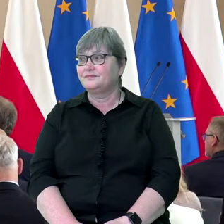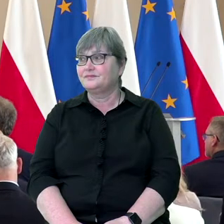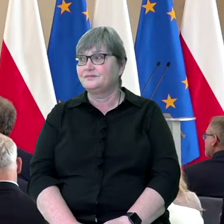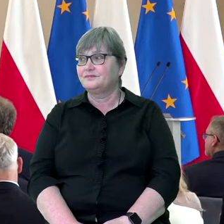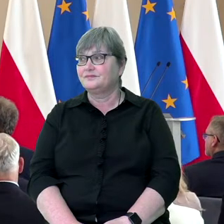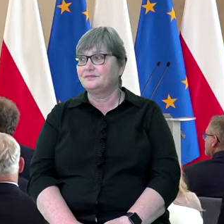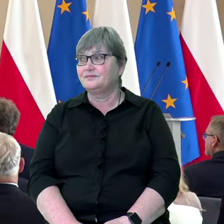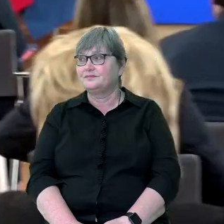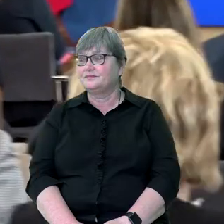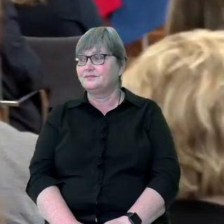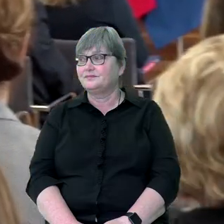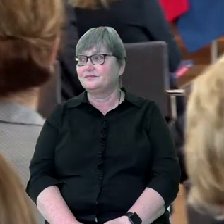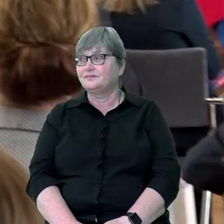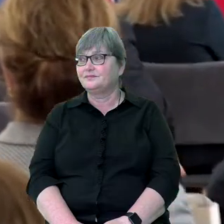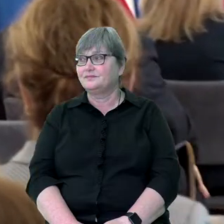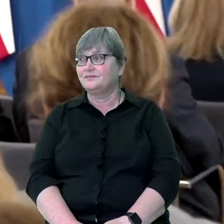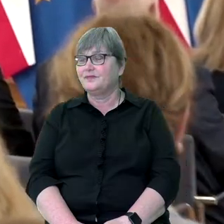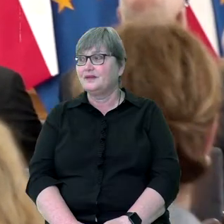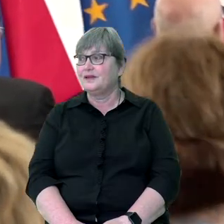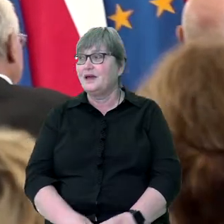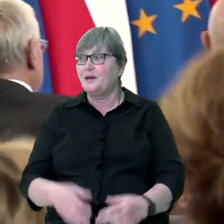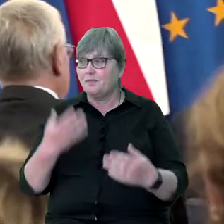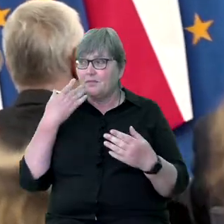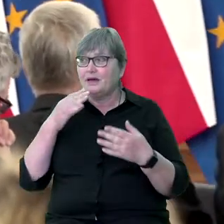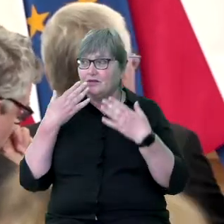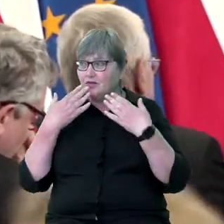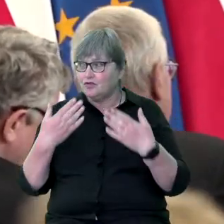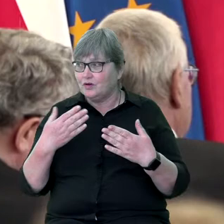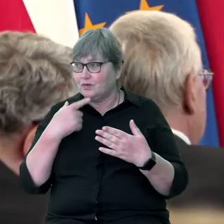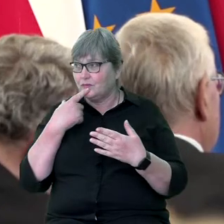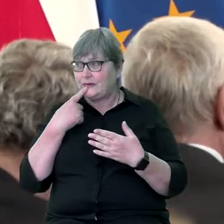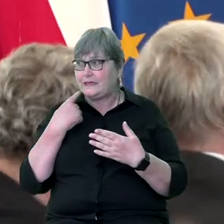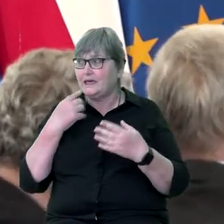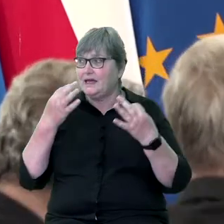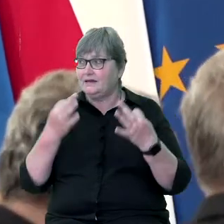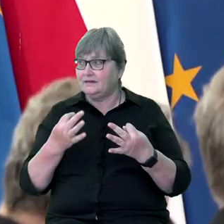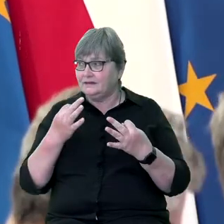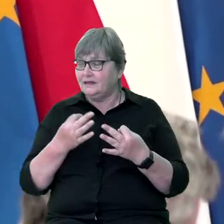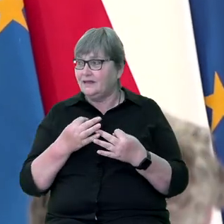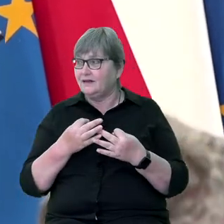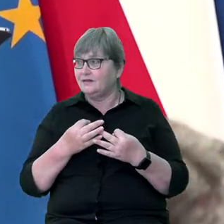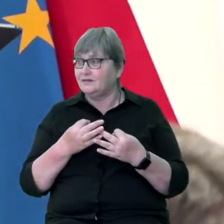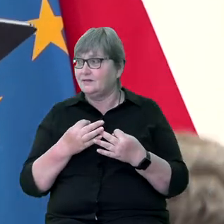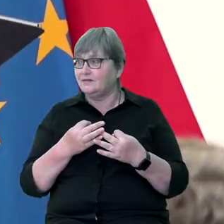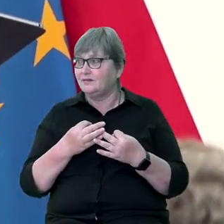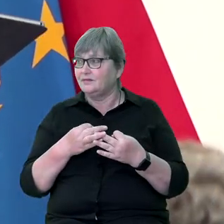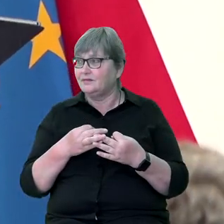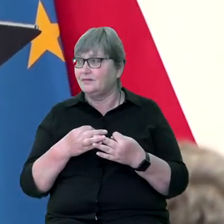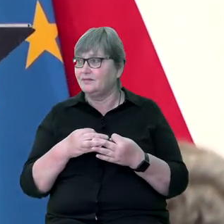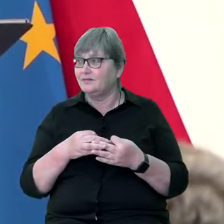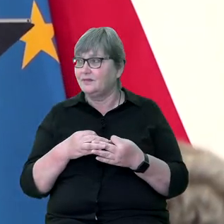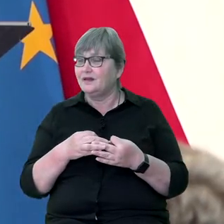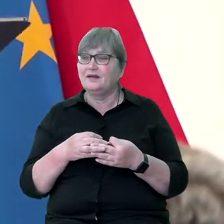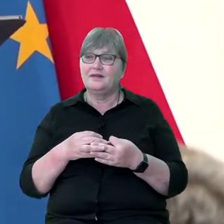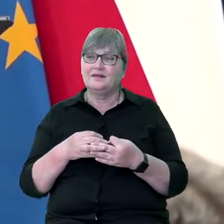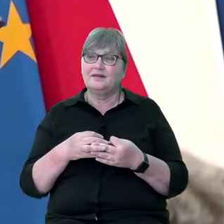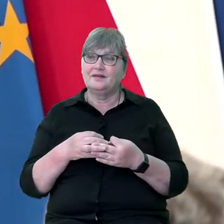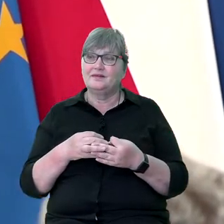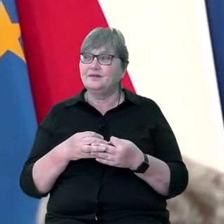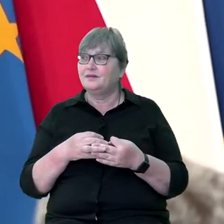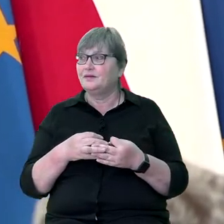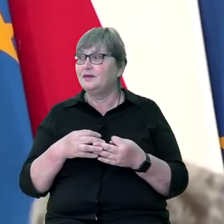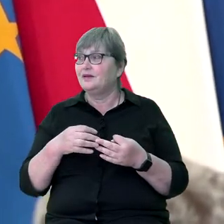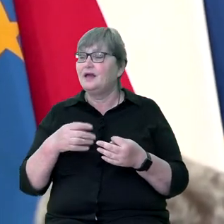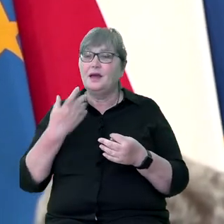Jeśli chodzi o głos, to mogę zdradzić w kuluarach parę metod wzmacniania głosu, nie ma problemu. Pan profesor